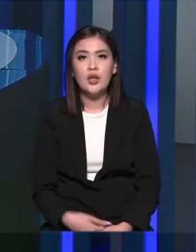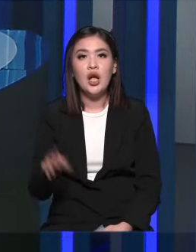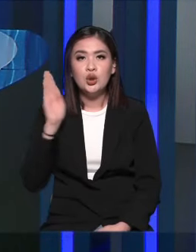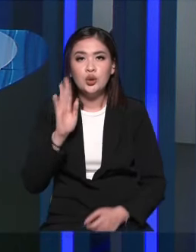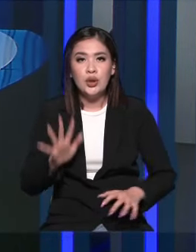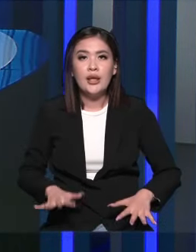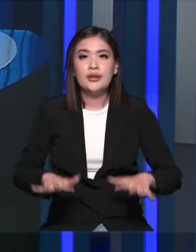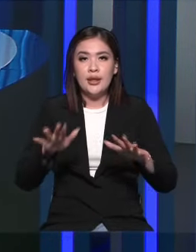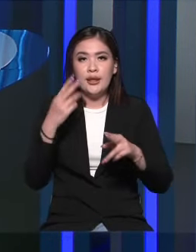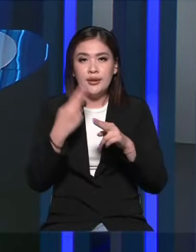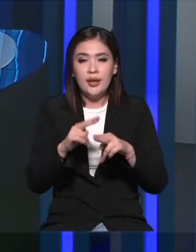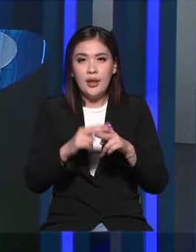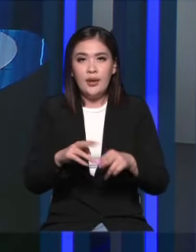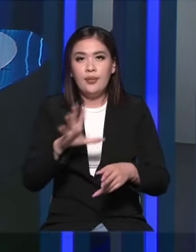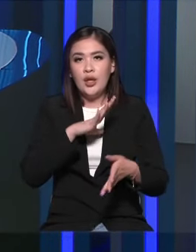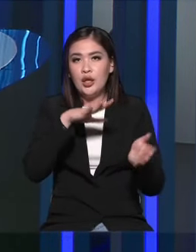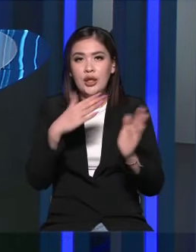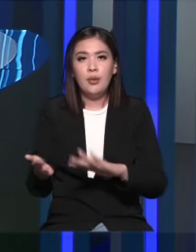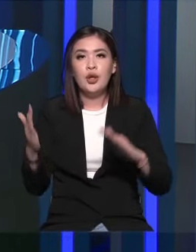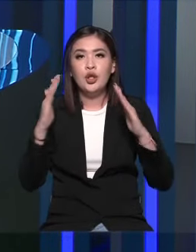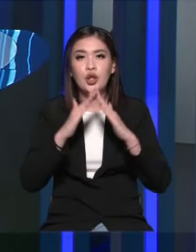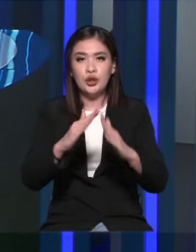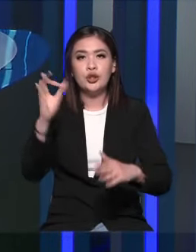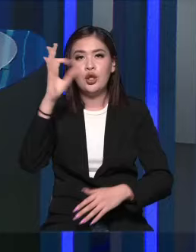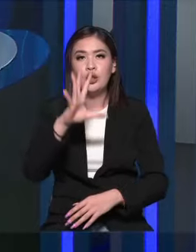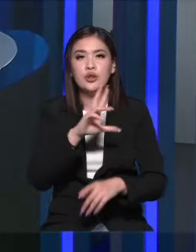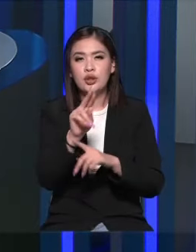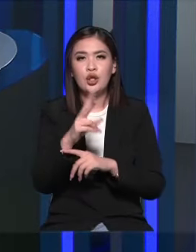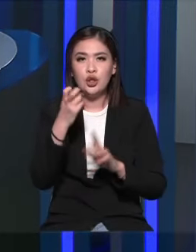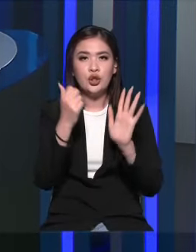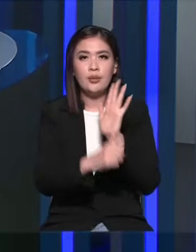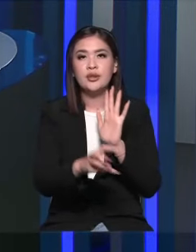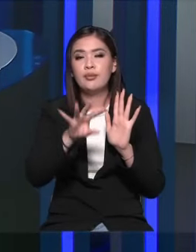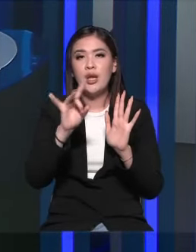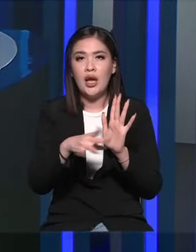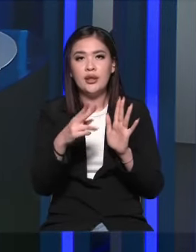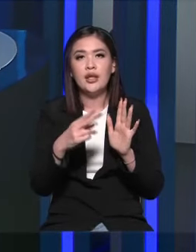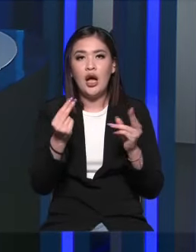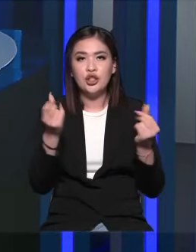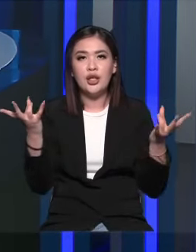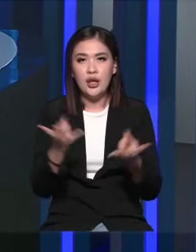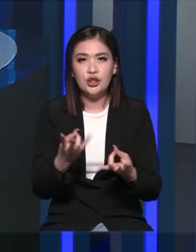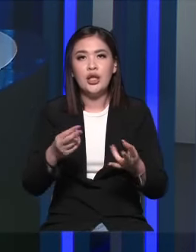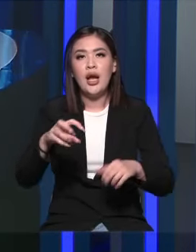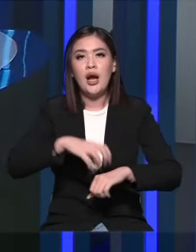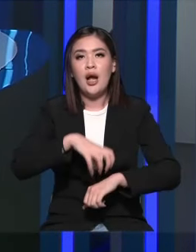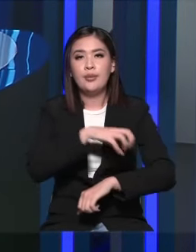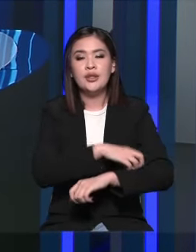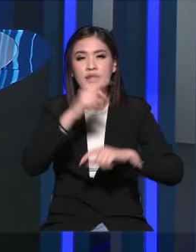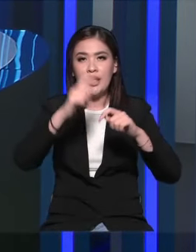Су тасқыны кесірінен қирап қалған үйлерді қалпына келтіруге 260 миллиард теңге қажет. Арнайы комиссияның қорытындысына